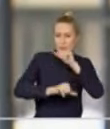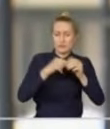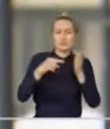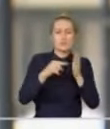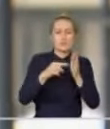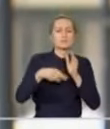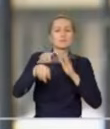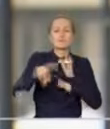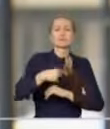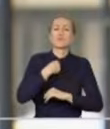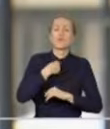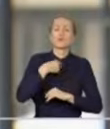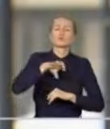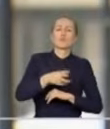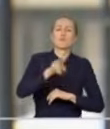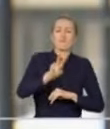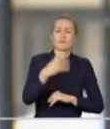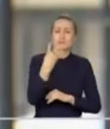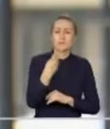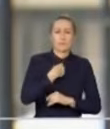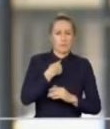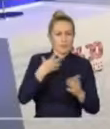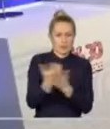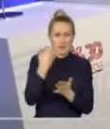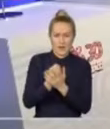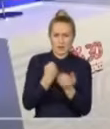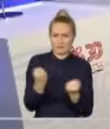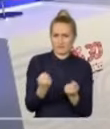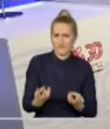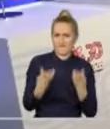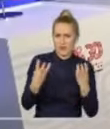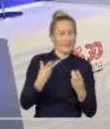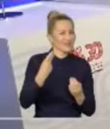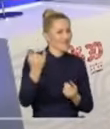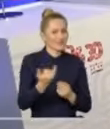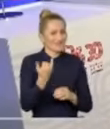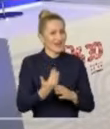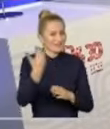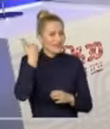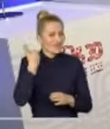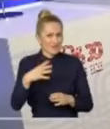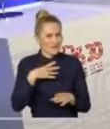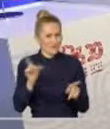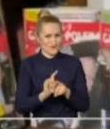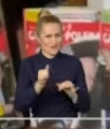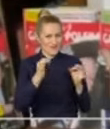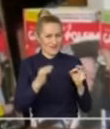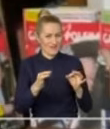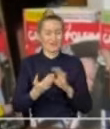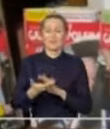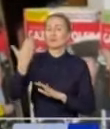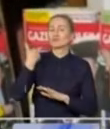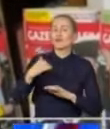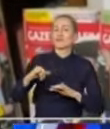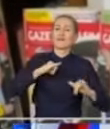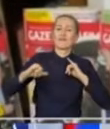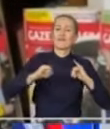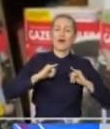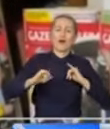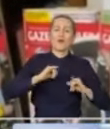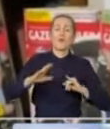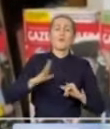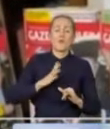głos Grupy Wyszehradzkiej zyskuje na znaczeniu cały czas. A nie zawsze było tak, jak teraz. Poprzednia ekipa rządowa w